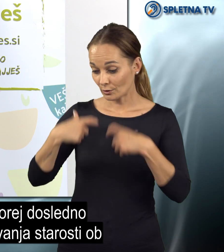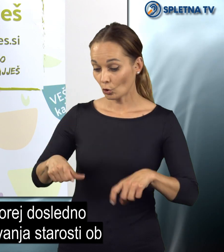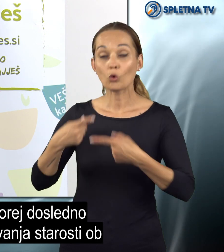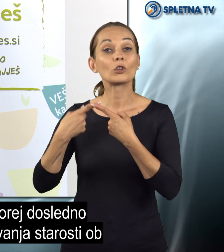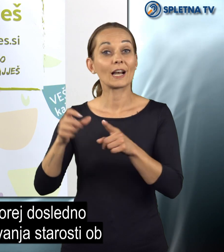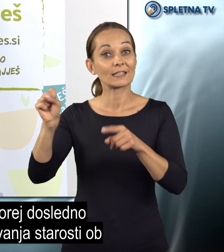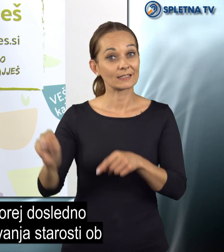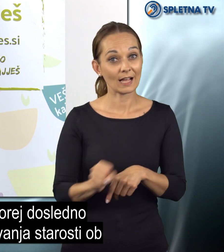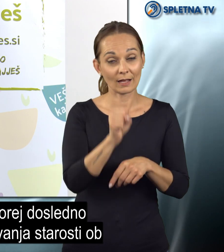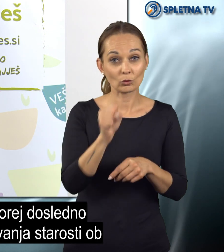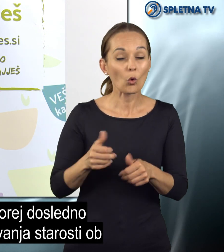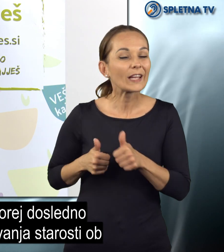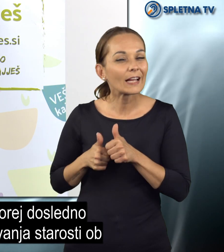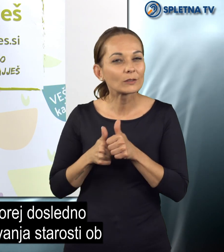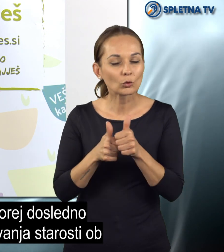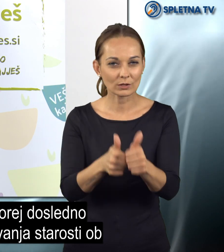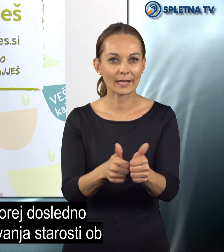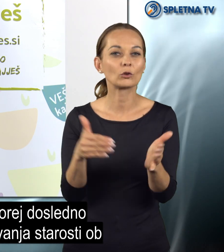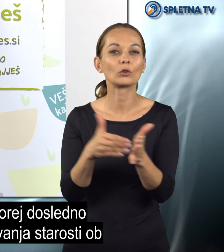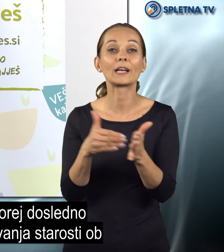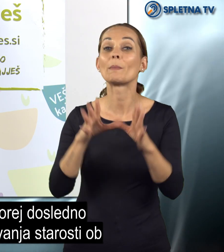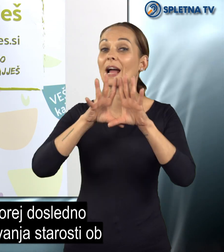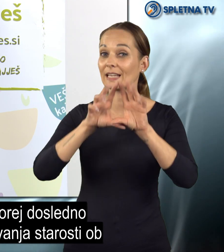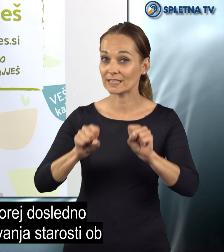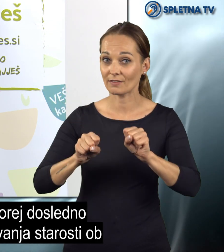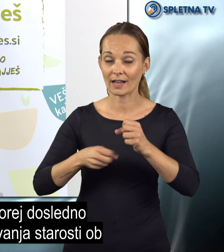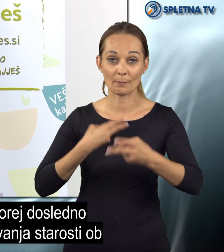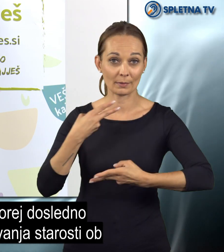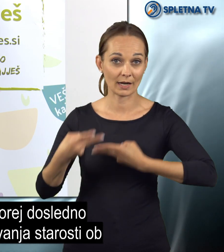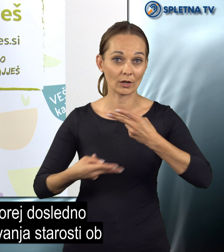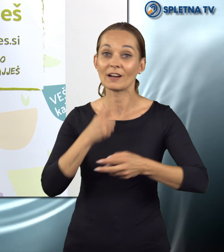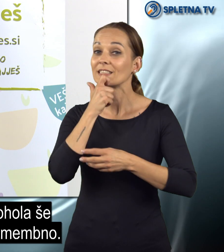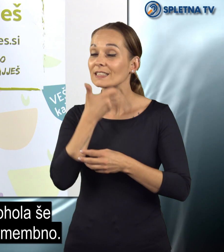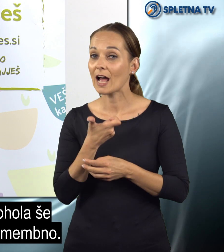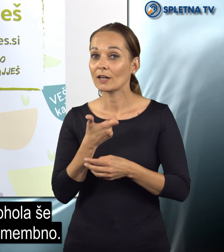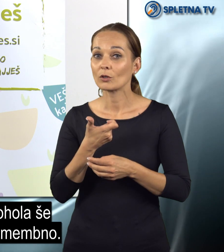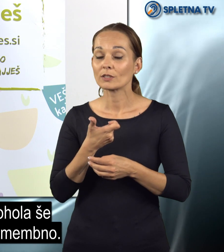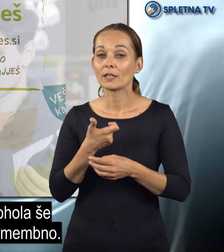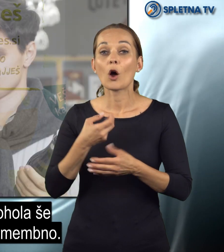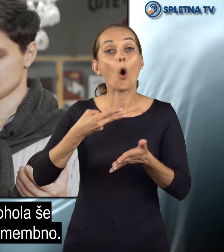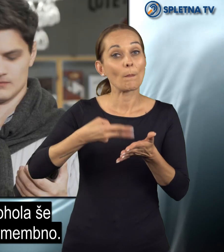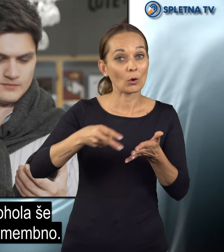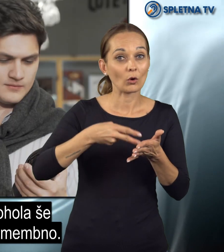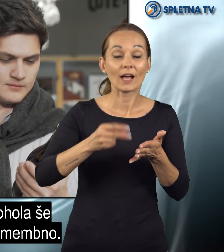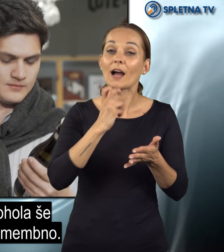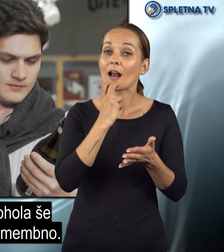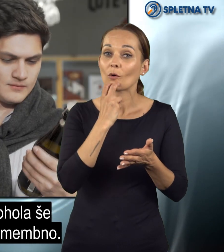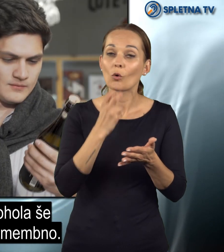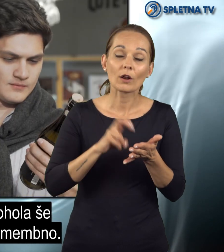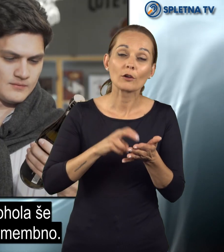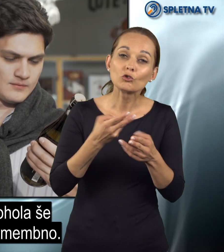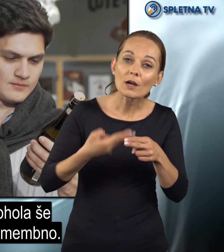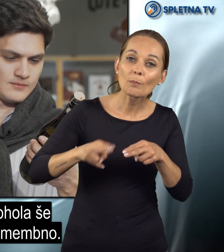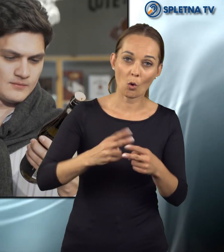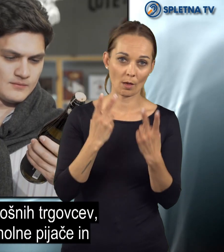bistvu dosledno izvajanje pregledovanja starosti ob prodaji oziroma predaji alkohola še toliko bolj